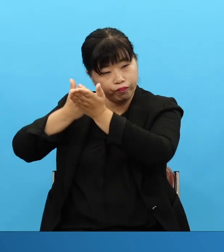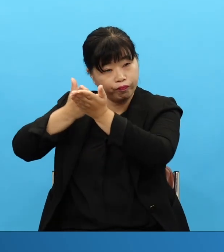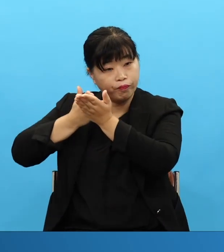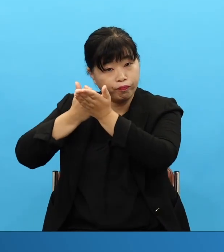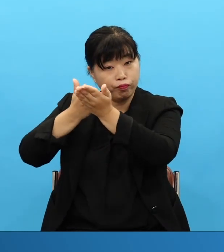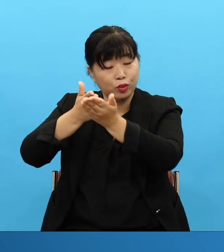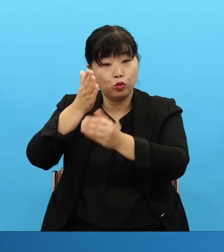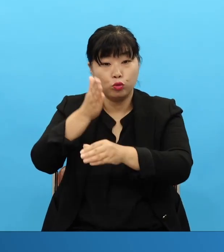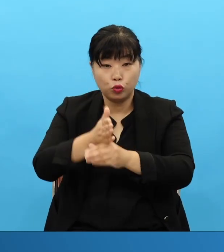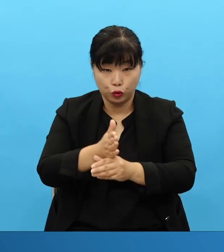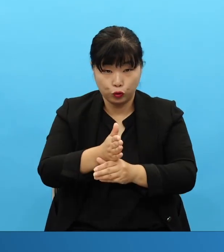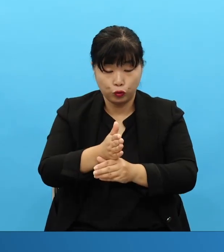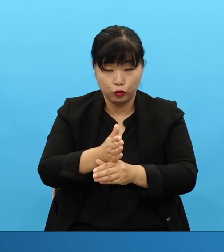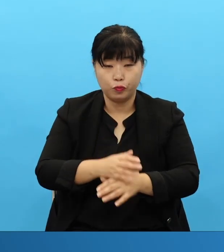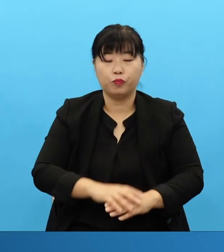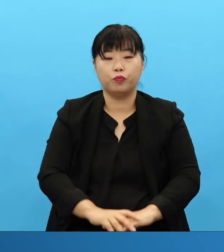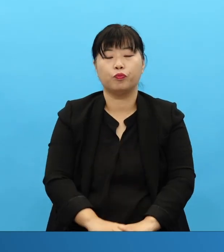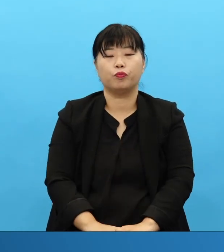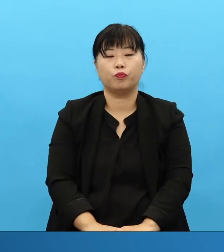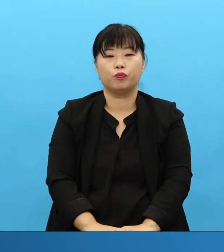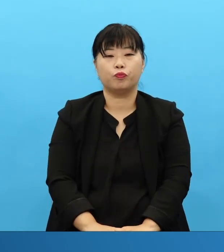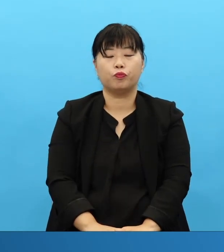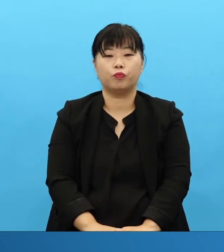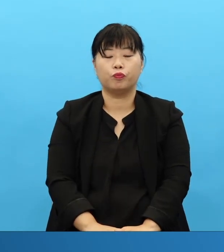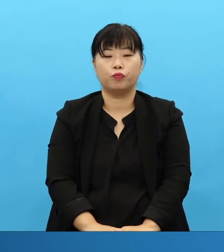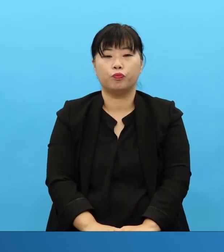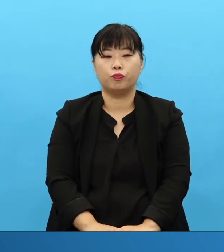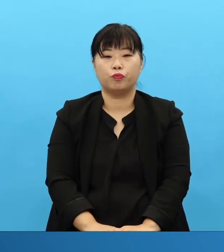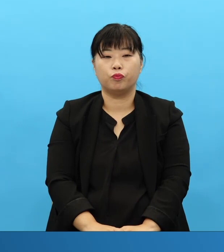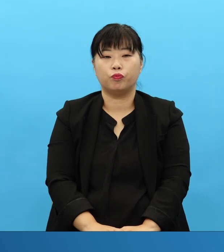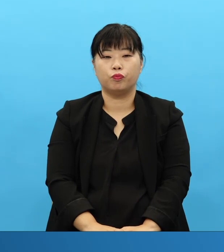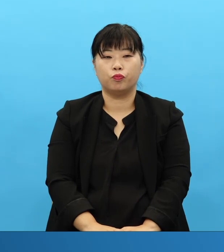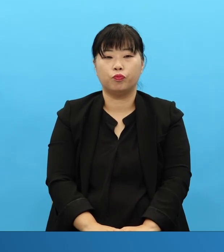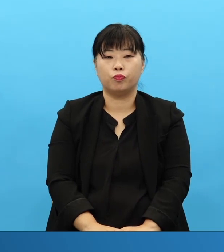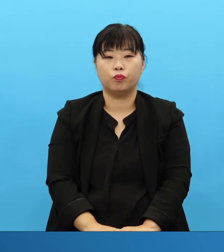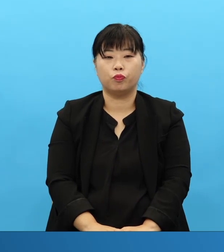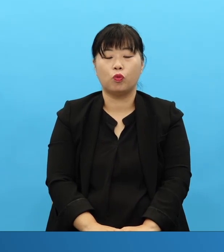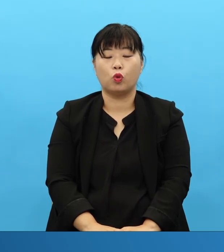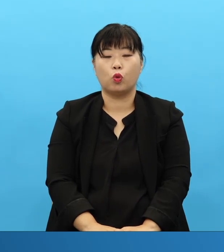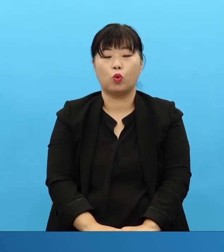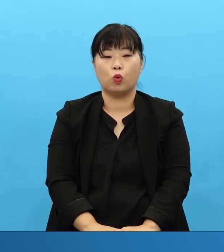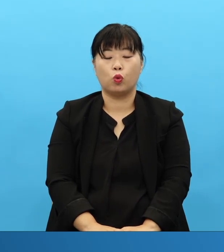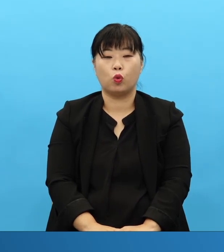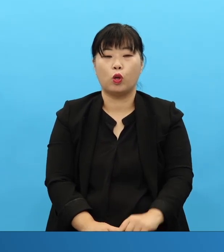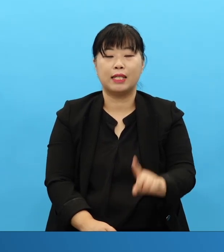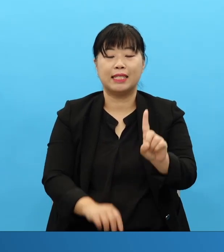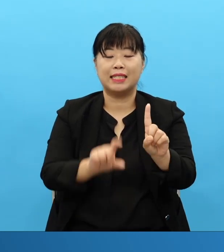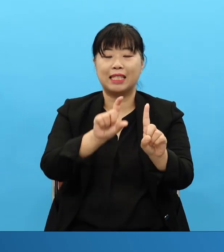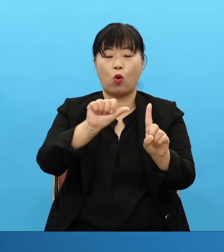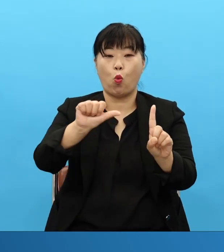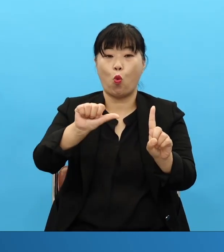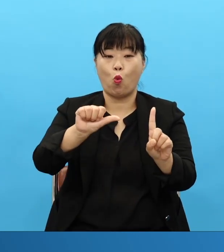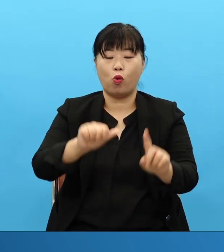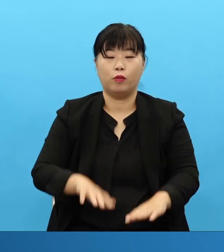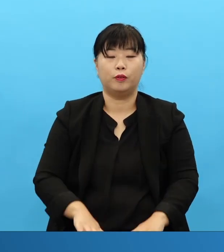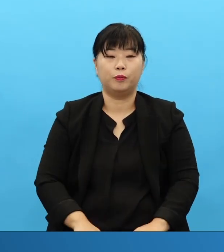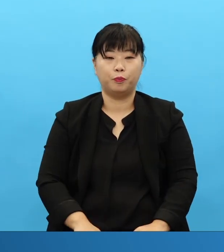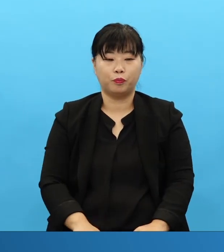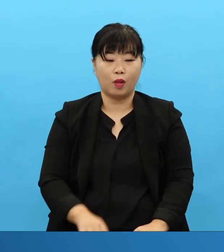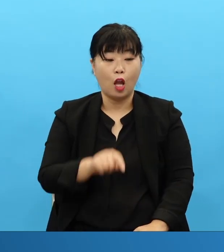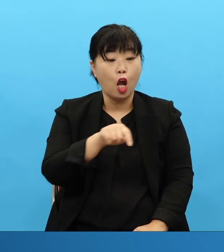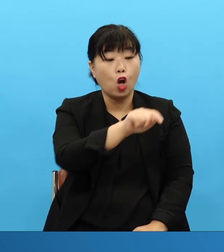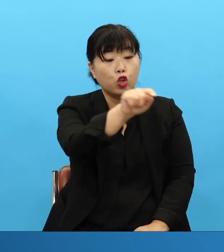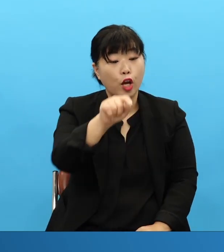always pray with joy. 그러면서 5절에 너희가 첫날부터